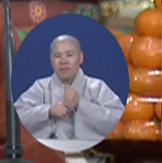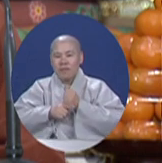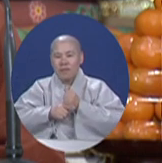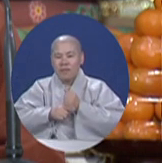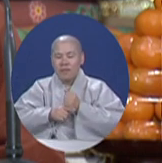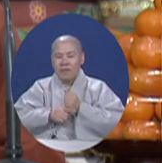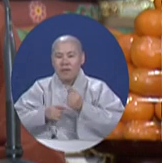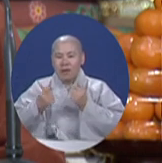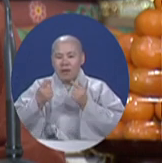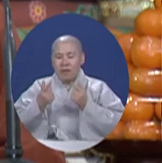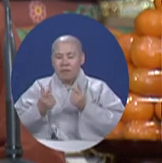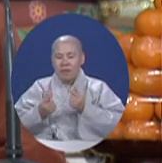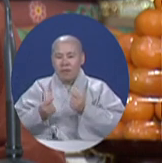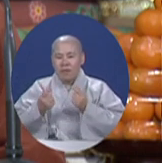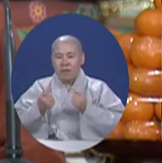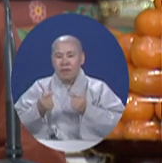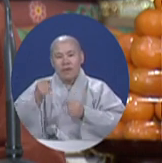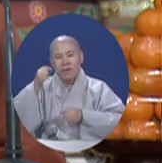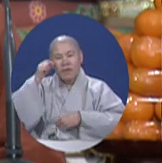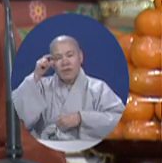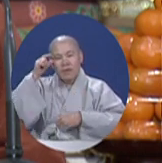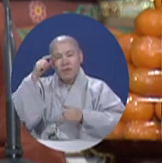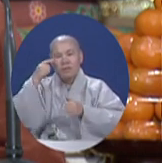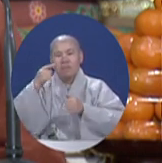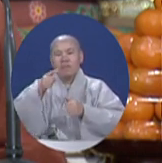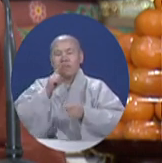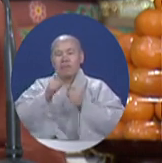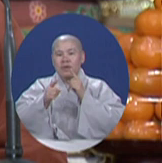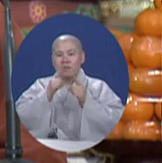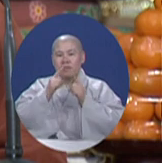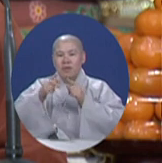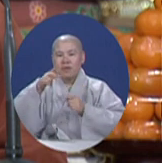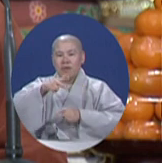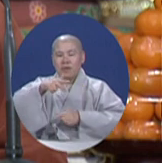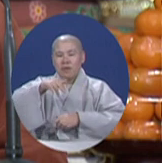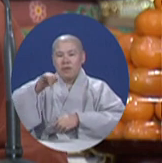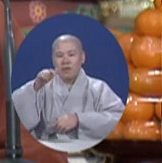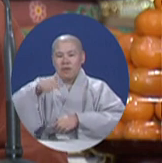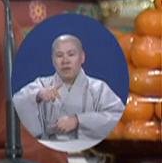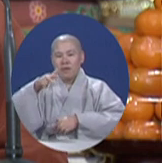그러면 이런 깨달음으로서 말씀하신 게 이게 직지법문이에요.